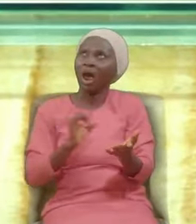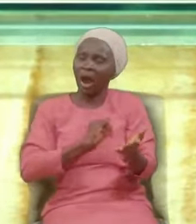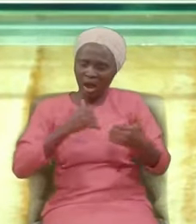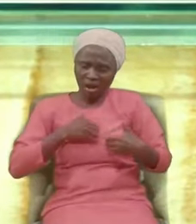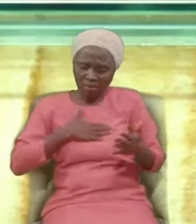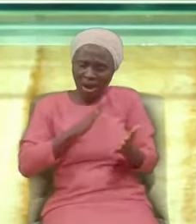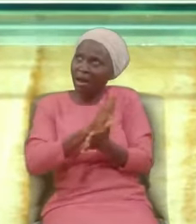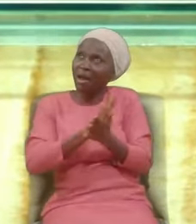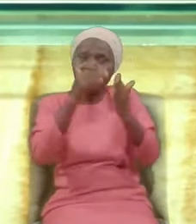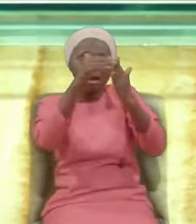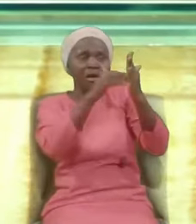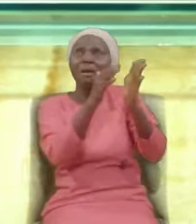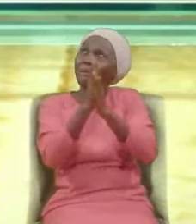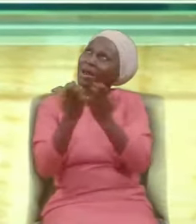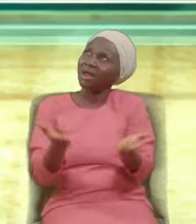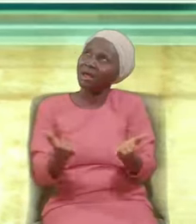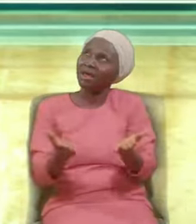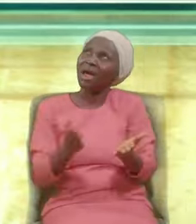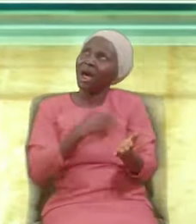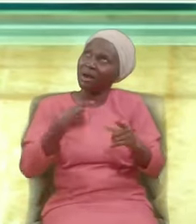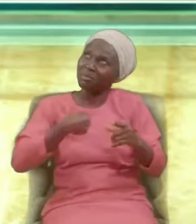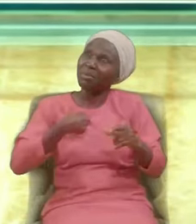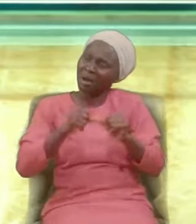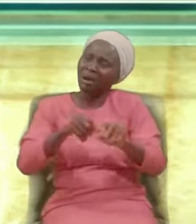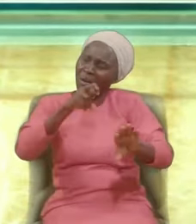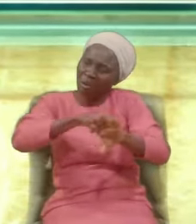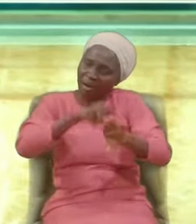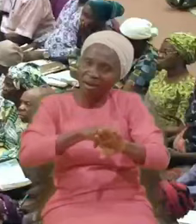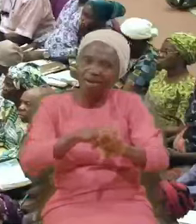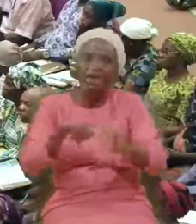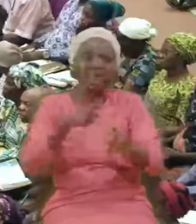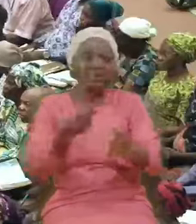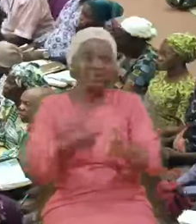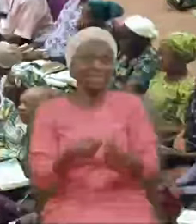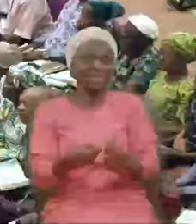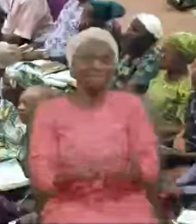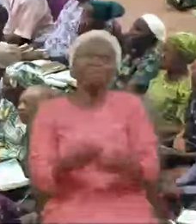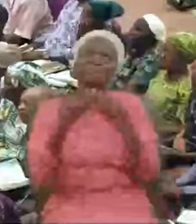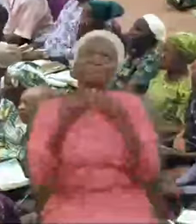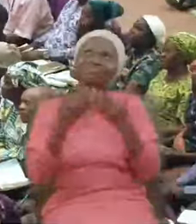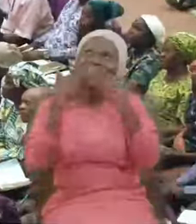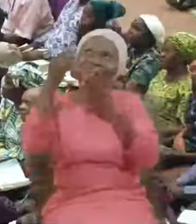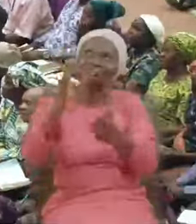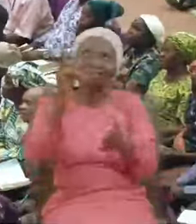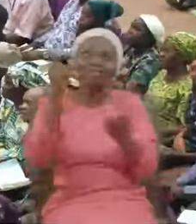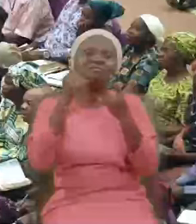tu continues de parler, tu tapes la prière d'importunité. Dieu merci, il t'a exaucé ce soir.